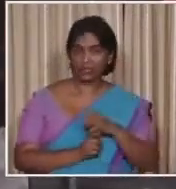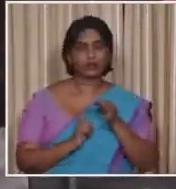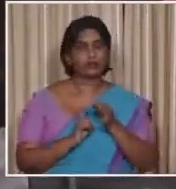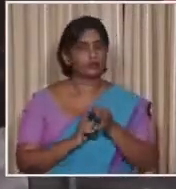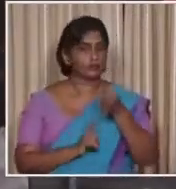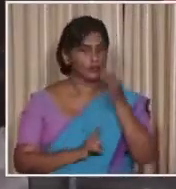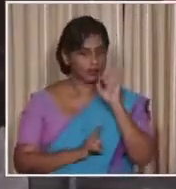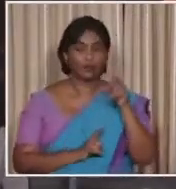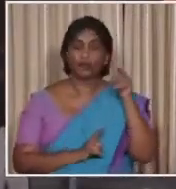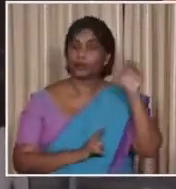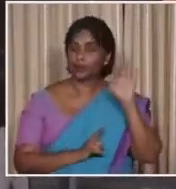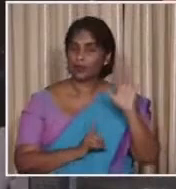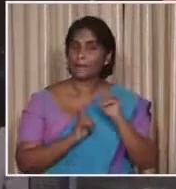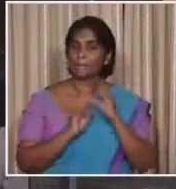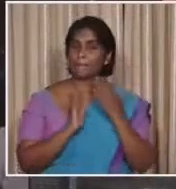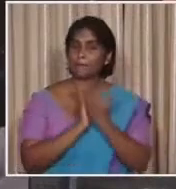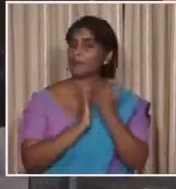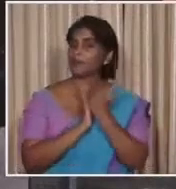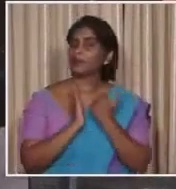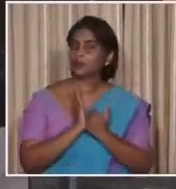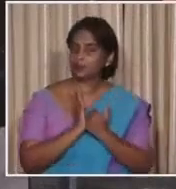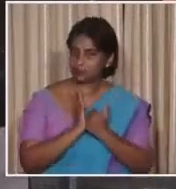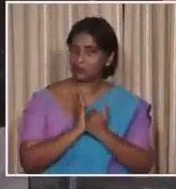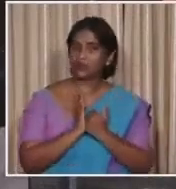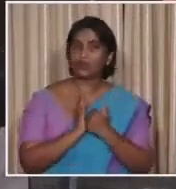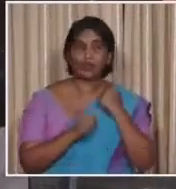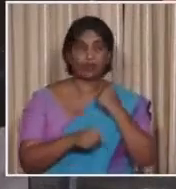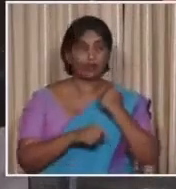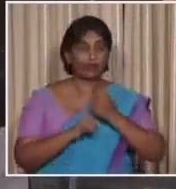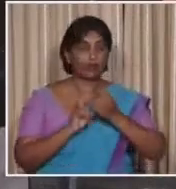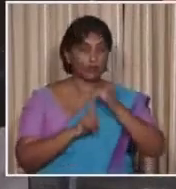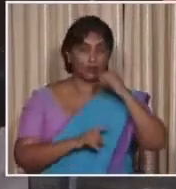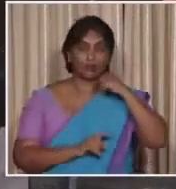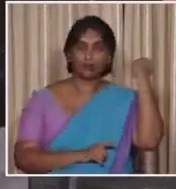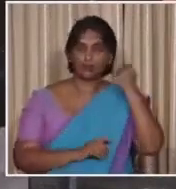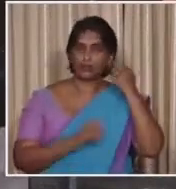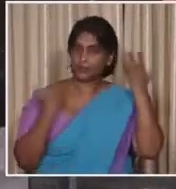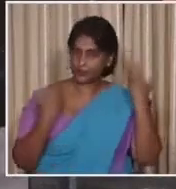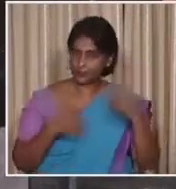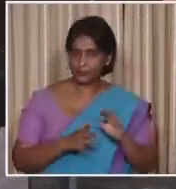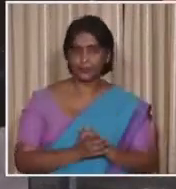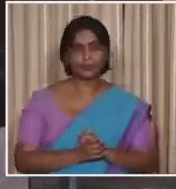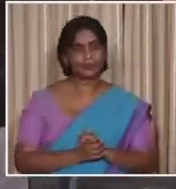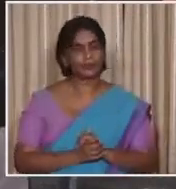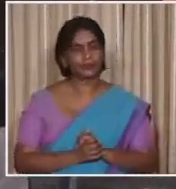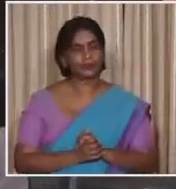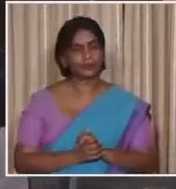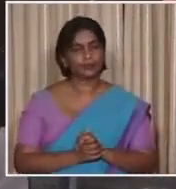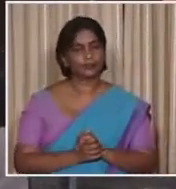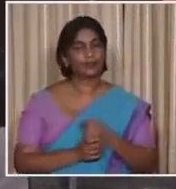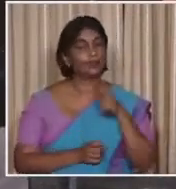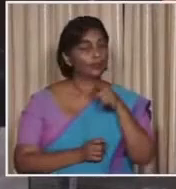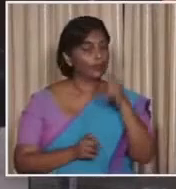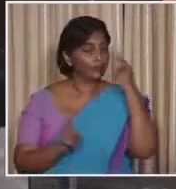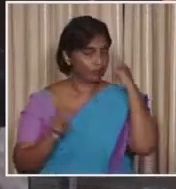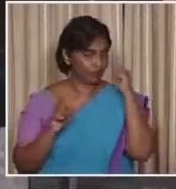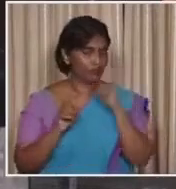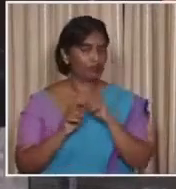ผู้ได้สัมพันธ์มาเนี่ยโอทีวีปุ๊บพิเรนนัยเล่เพศกัตเมกีนันรีเ